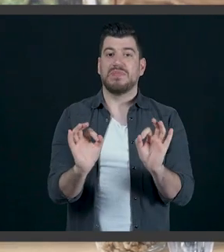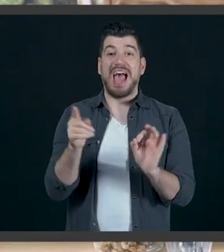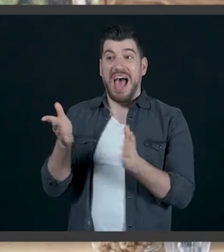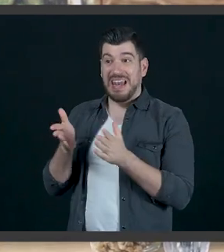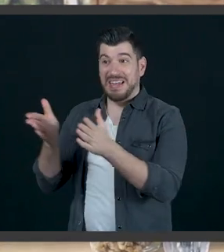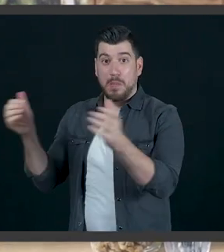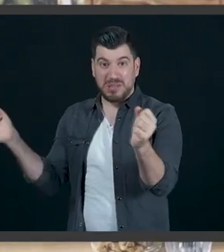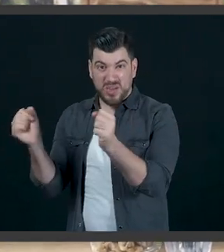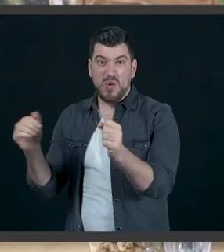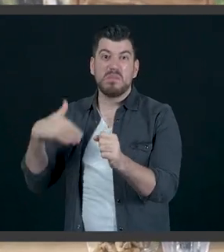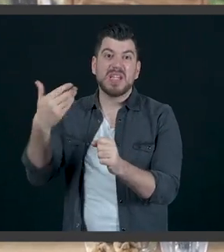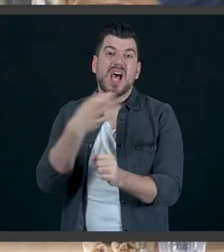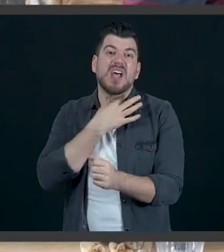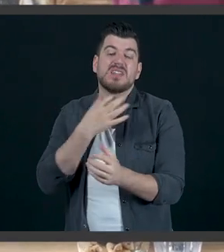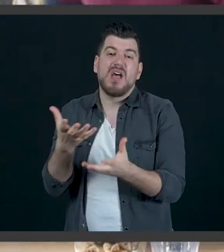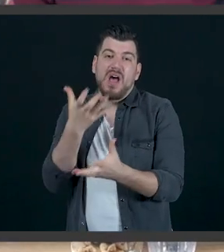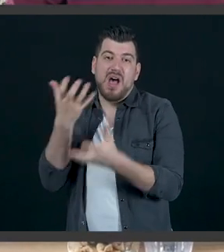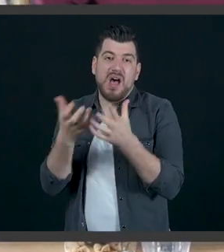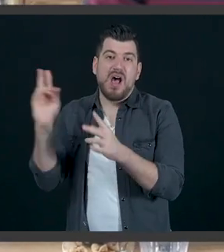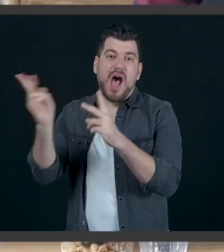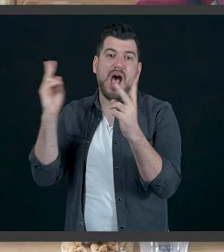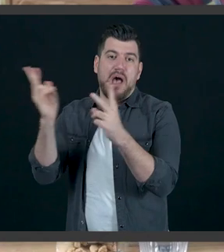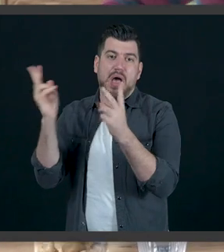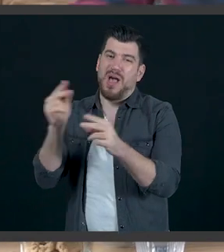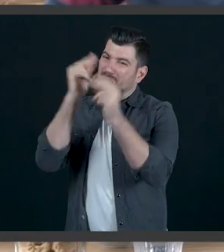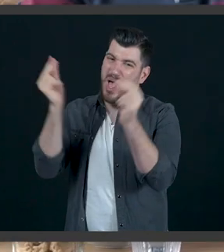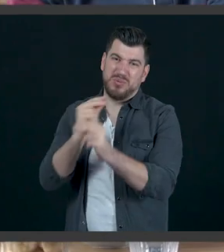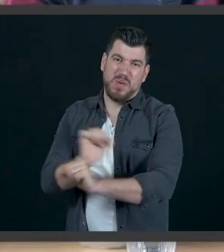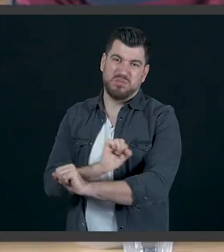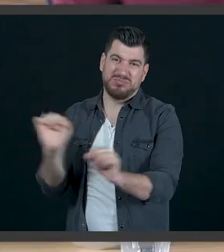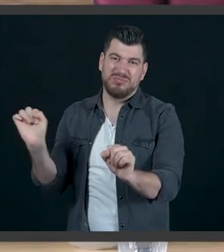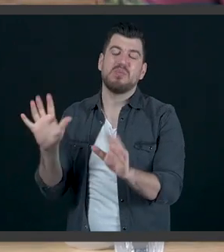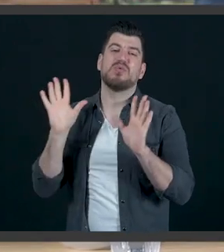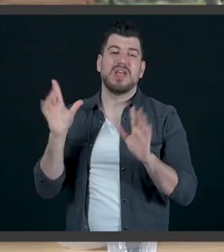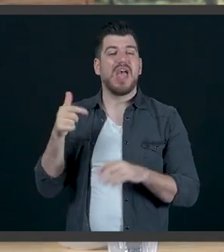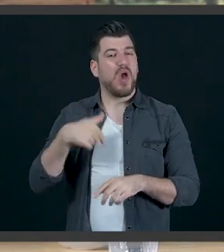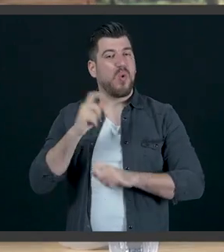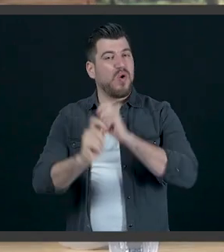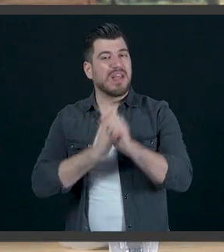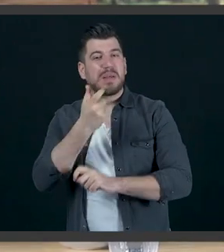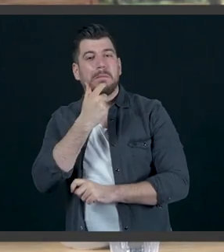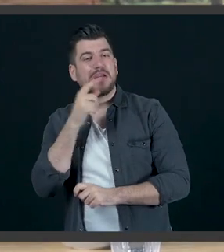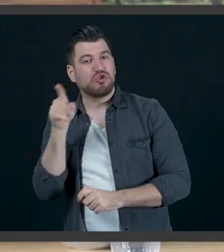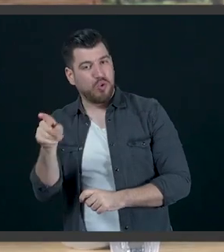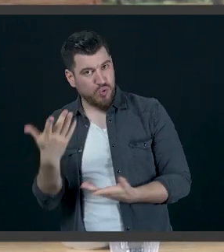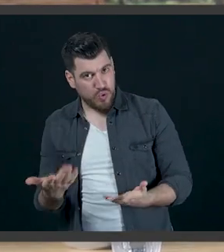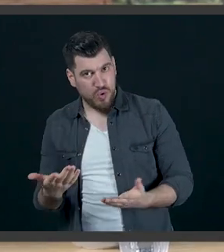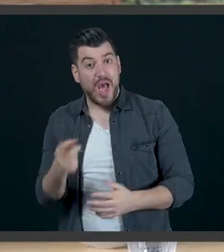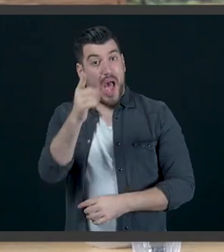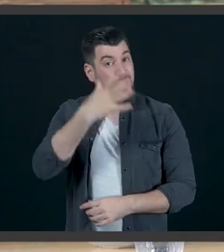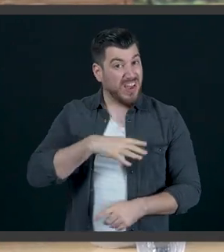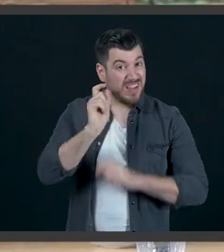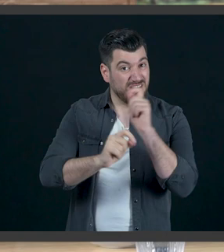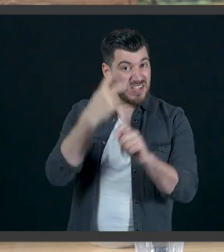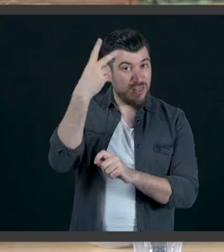ψυγείο, πρέπει οπωσδήποτε να τη ζεστάνετε. Οπότε γενικά δεν είναι καλό. Έχω ετοιμάσει λίγο κράμπουλ. Σε περίπτωση που θέλετε να